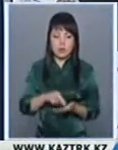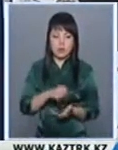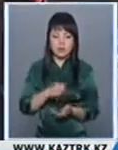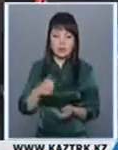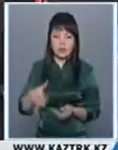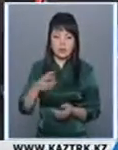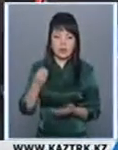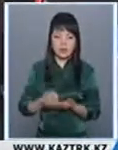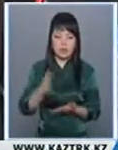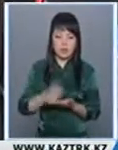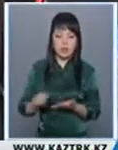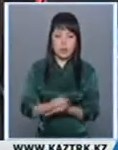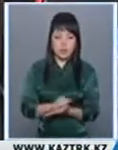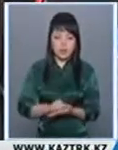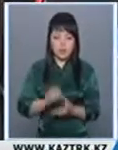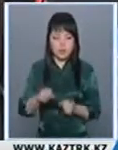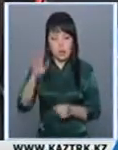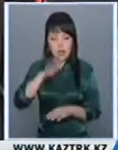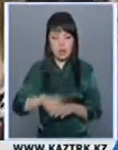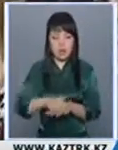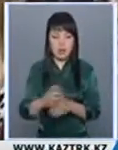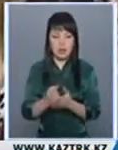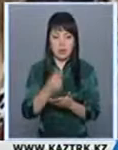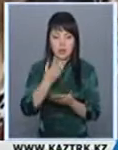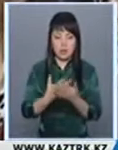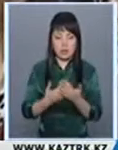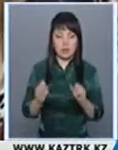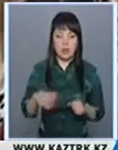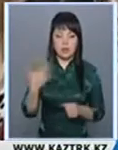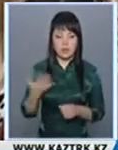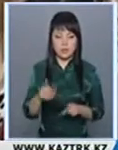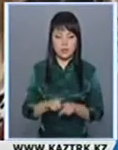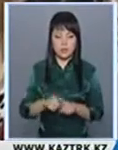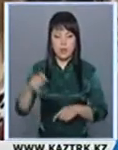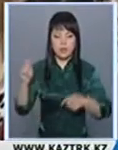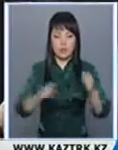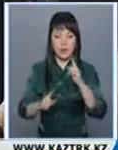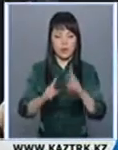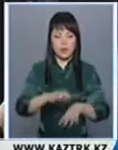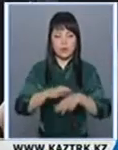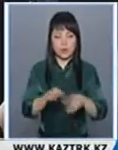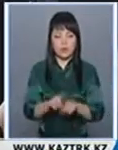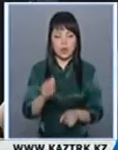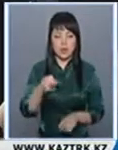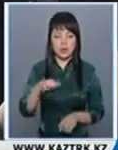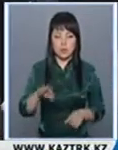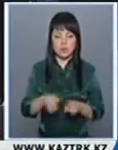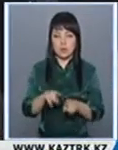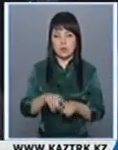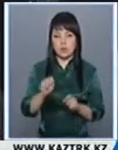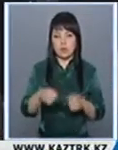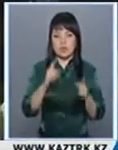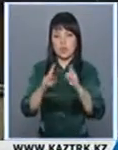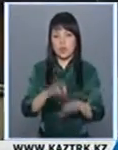ие болу арқылы халықты қор нарығына қатыстыру. Бүгін 5-ші Астана экономикалық форум аясында халықтық IPO әлемі атты